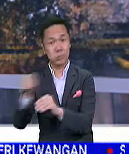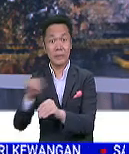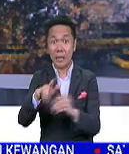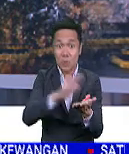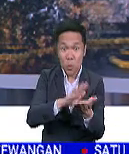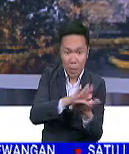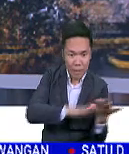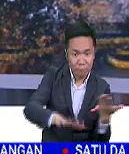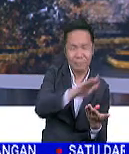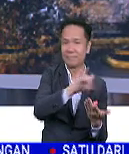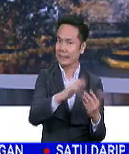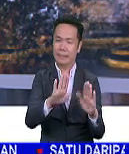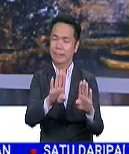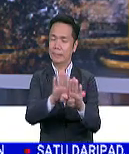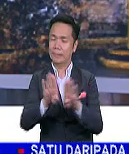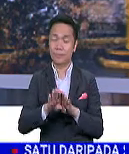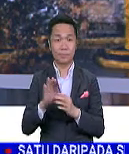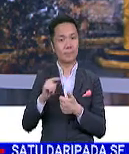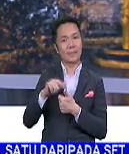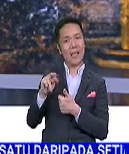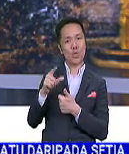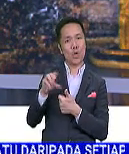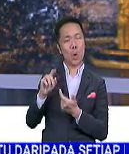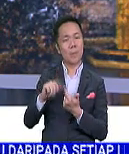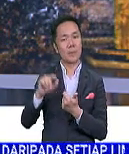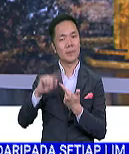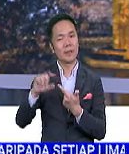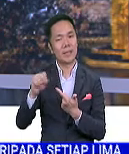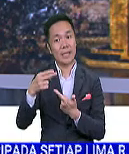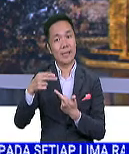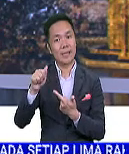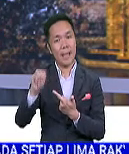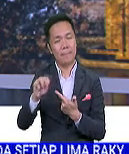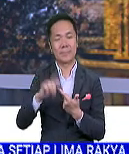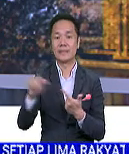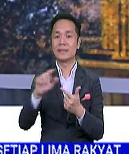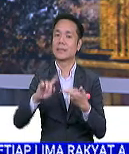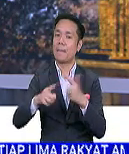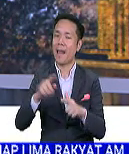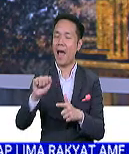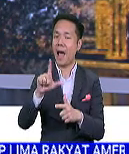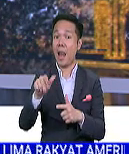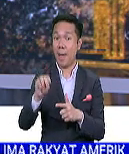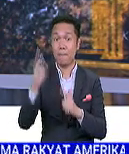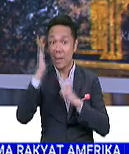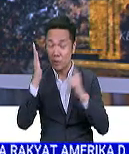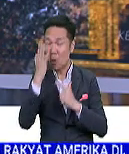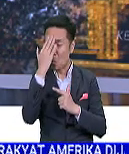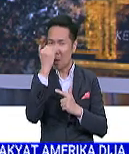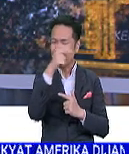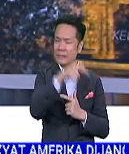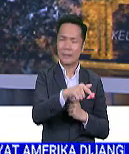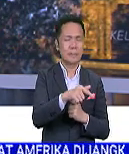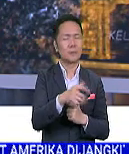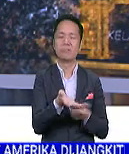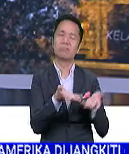terpaksa ditutup. Badan Bukan Kerajaan NGO Sahabat Alam Malaysia SAM meluahkan rasa kesal kerana tindakan tegas tidak